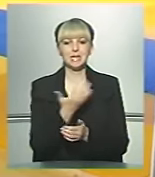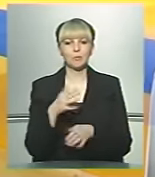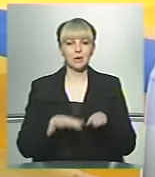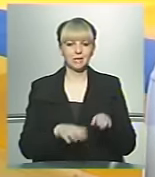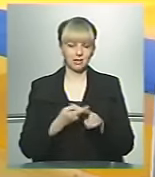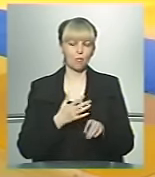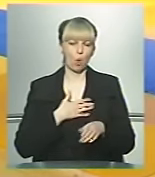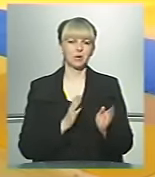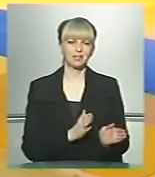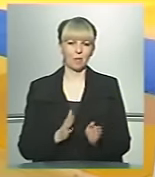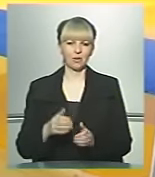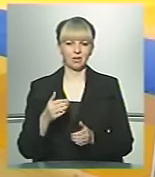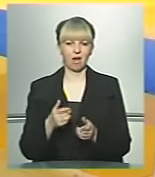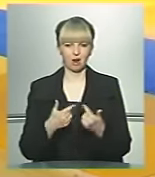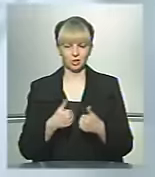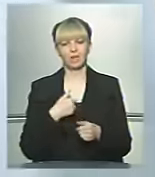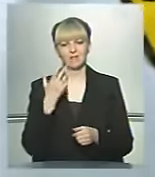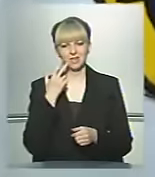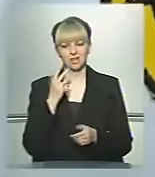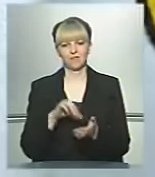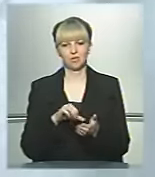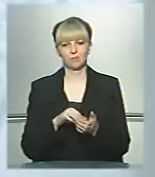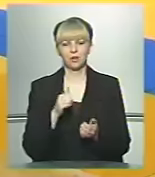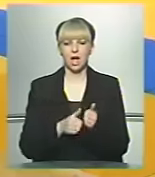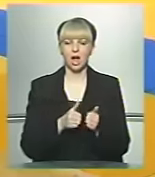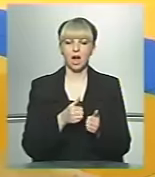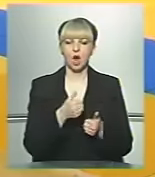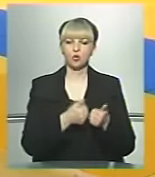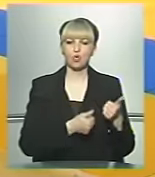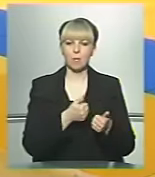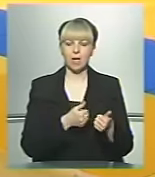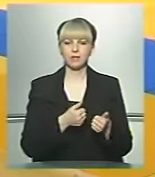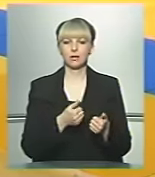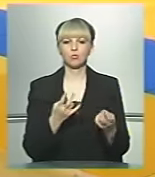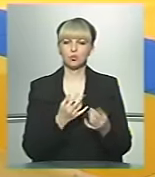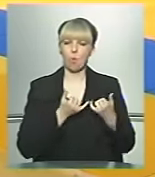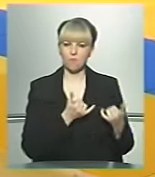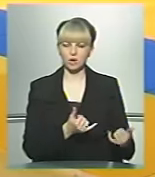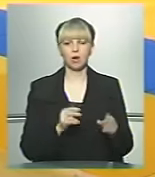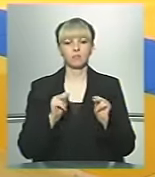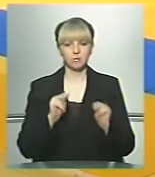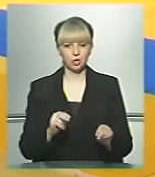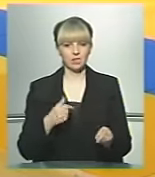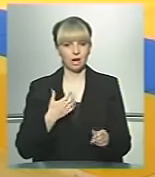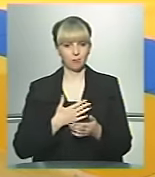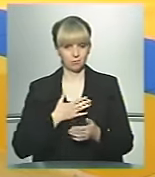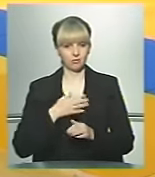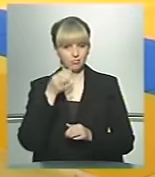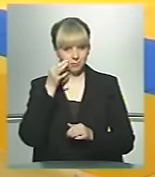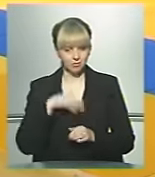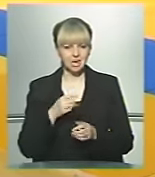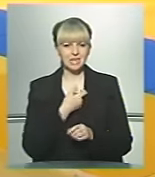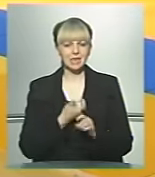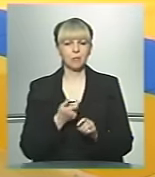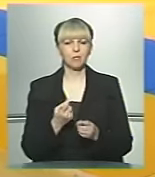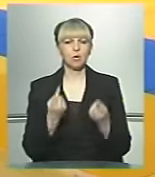Ну, це моя стабільна категорія, я завжди тут виступаю. Кожного суперника необхідно уважати. І, чесно, вот на моєму опиті, самою